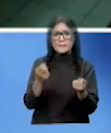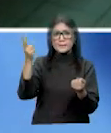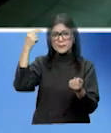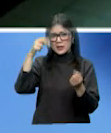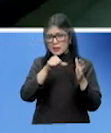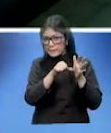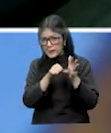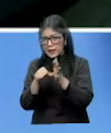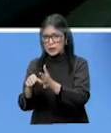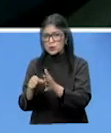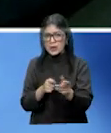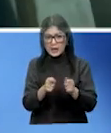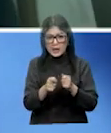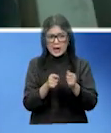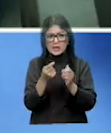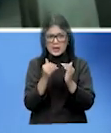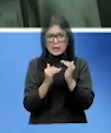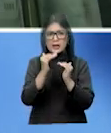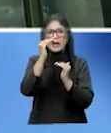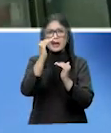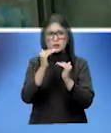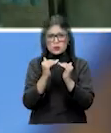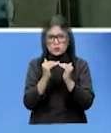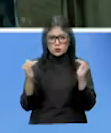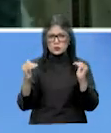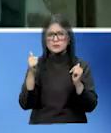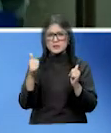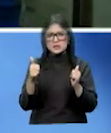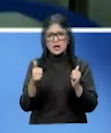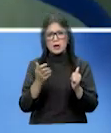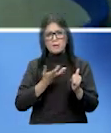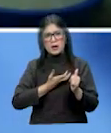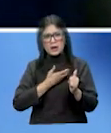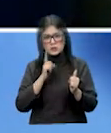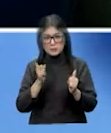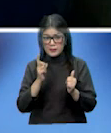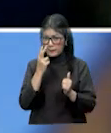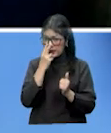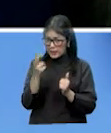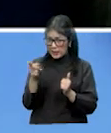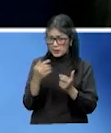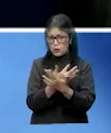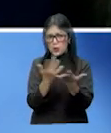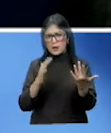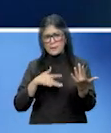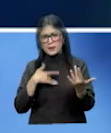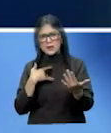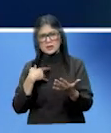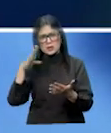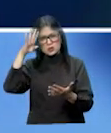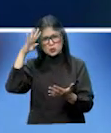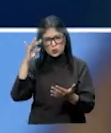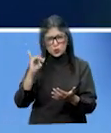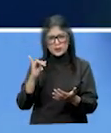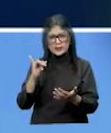harga-harga komoditas pangan yang mengalami kenaikan tersebut lantaran menyusahkan ataupun memberatkan para pedagang